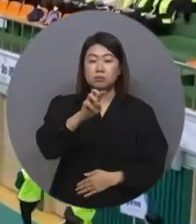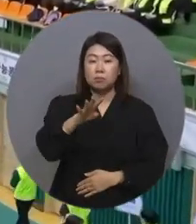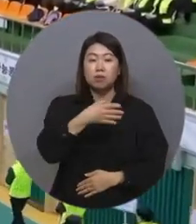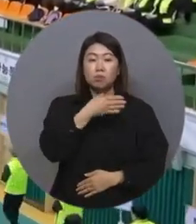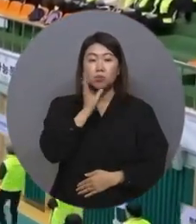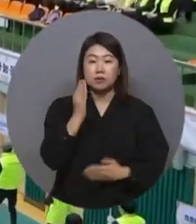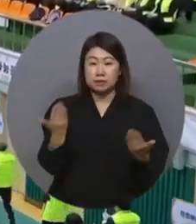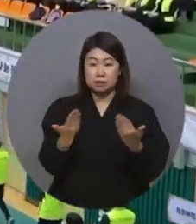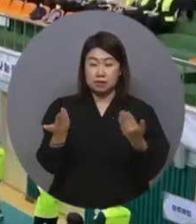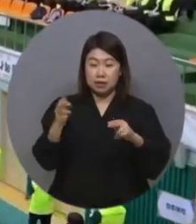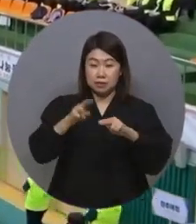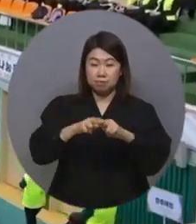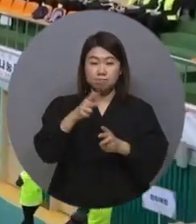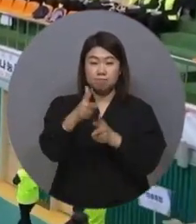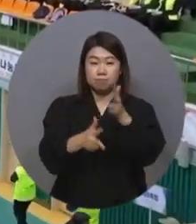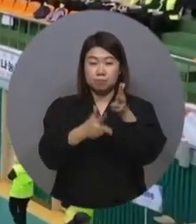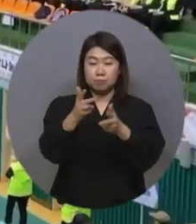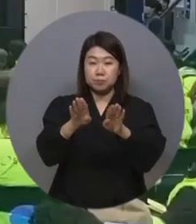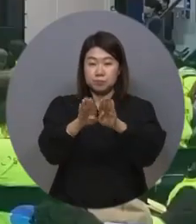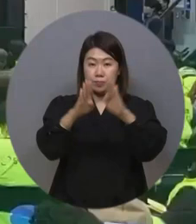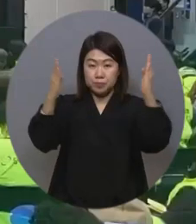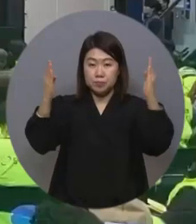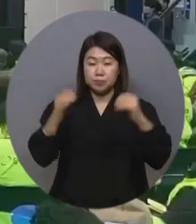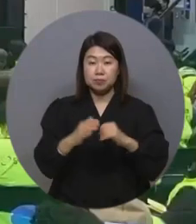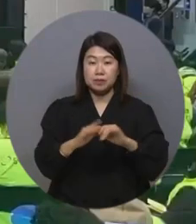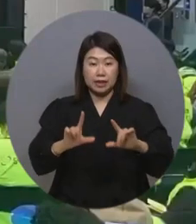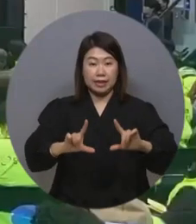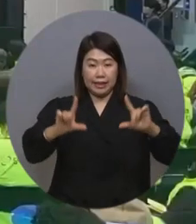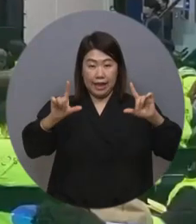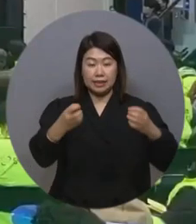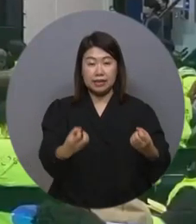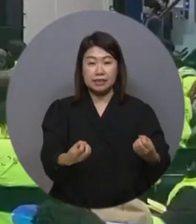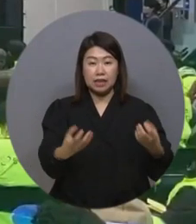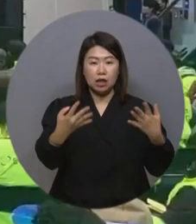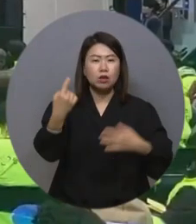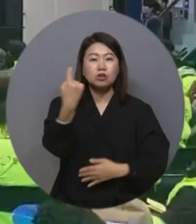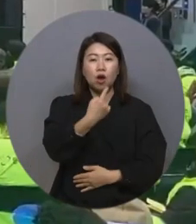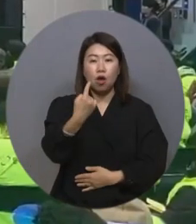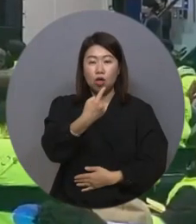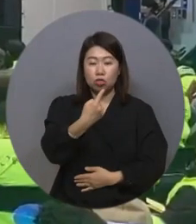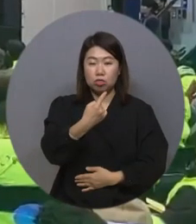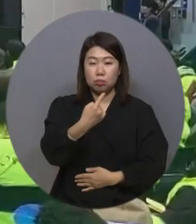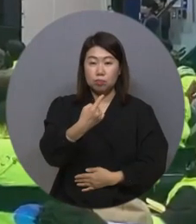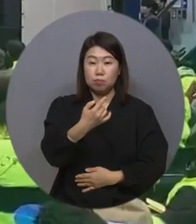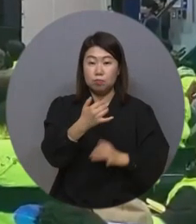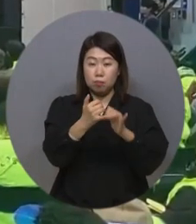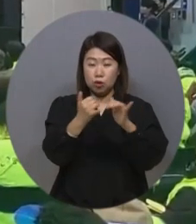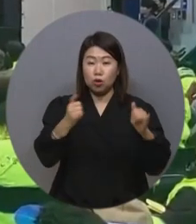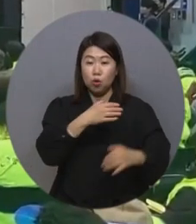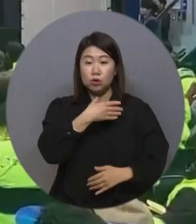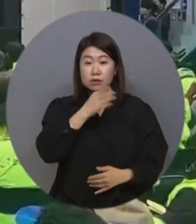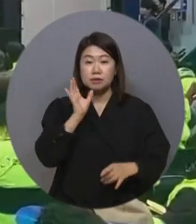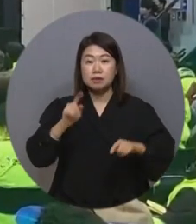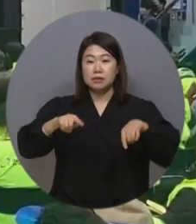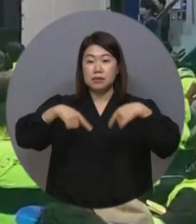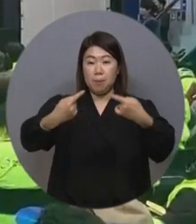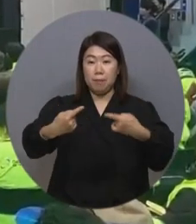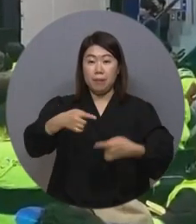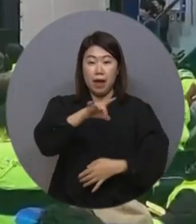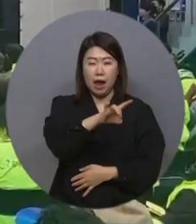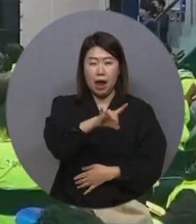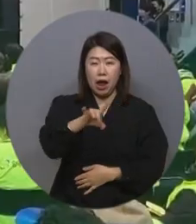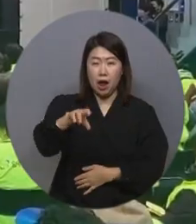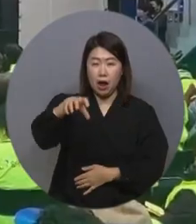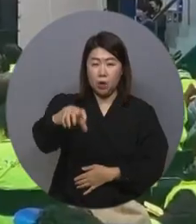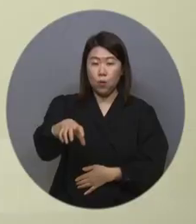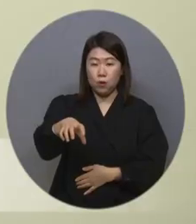일자리 사업 발대식을 개최했습니다. 이날 행사에는 약 천여 명의 어르신들이 참석해 지역사회 각 기관의 격려와